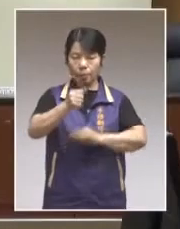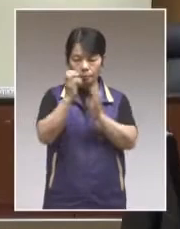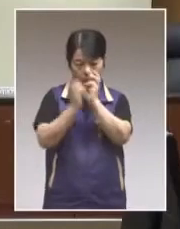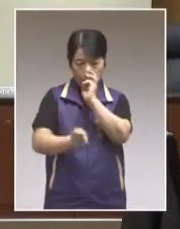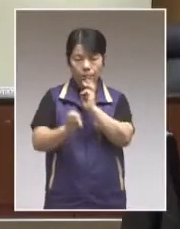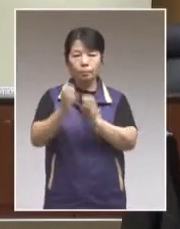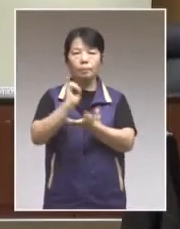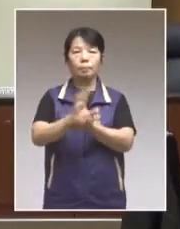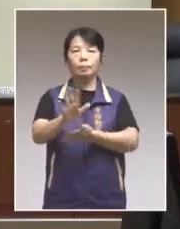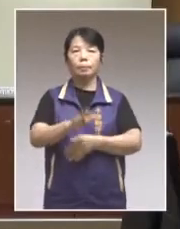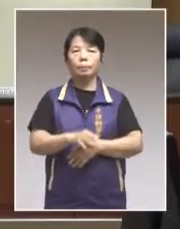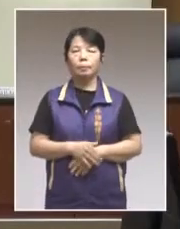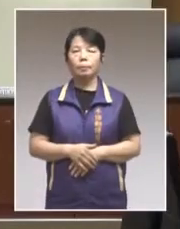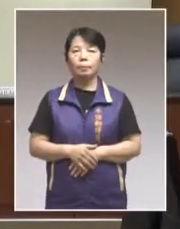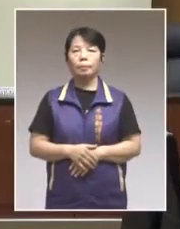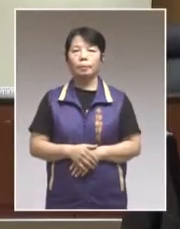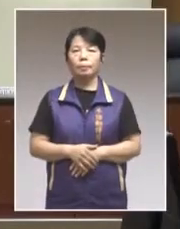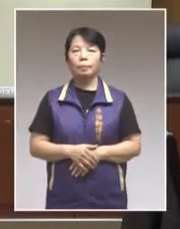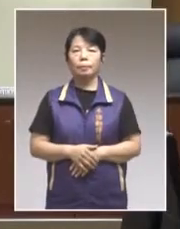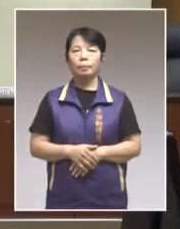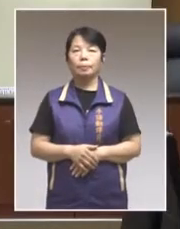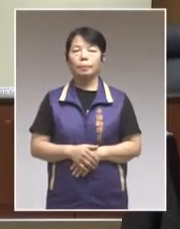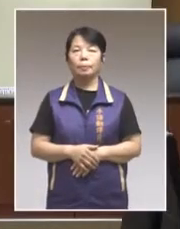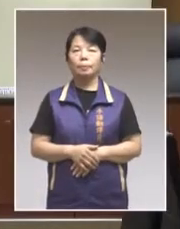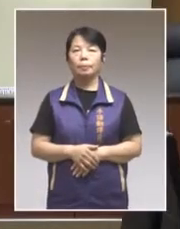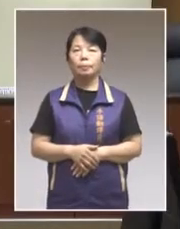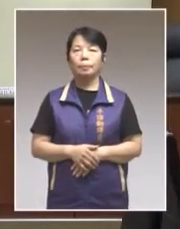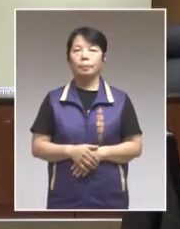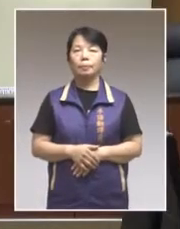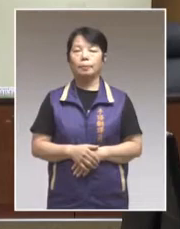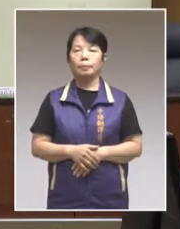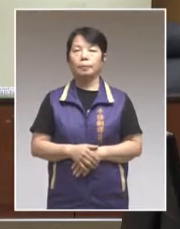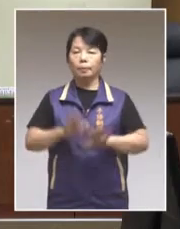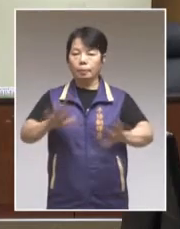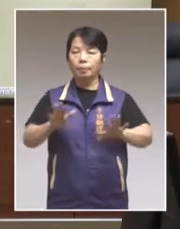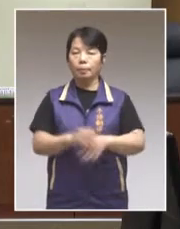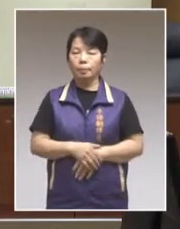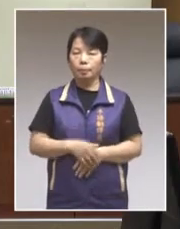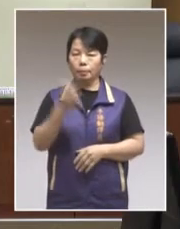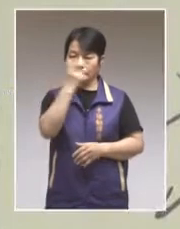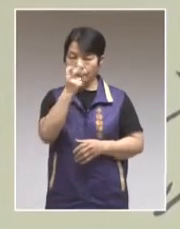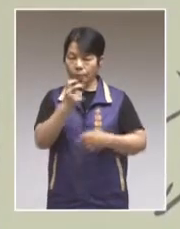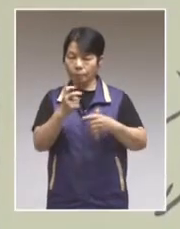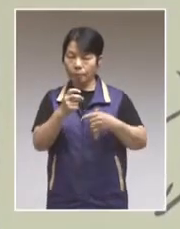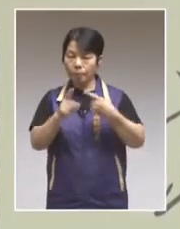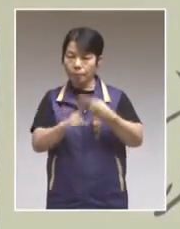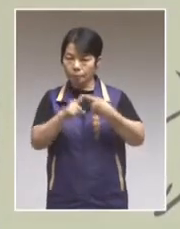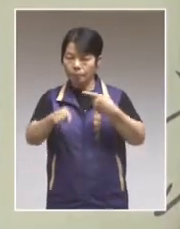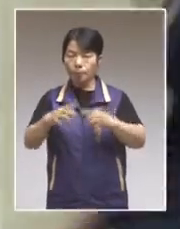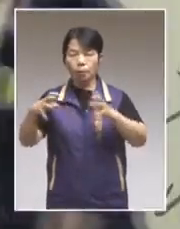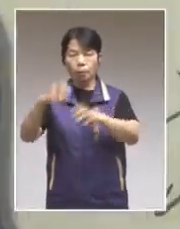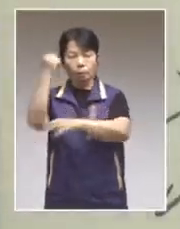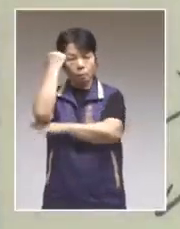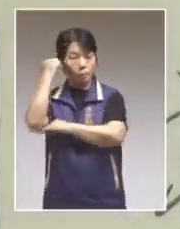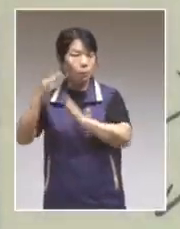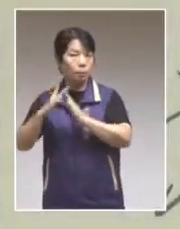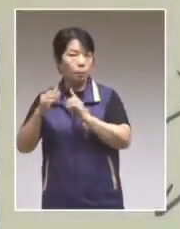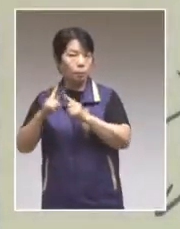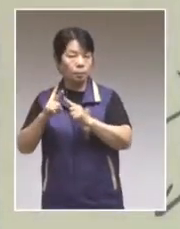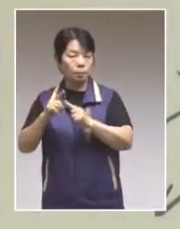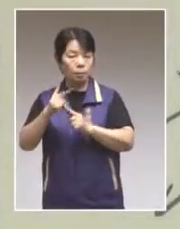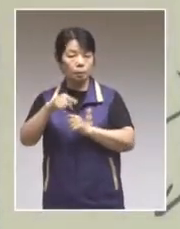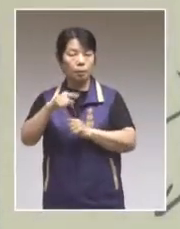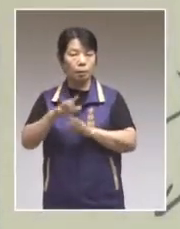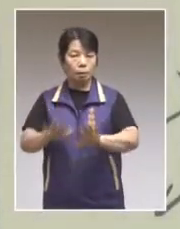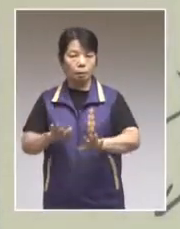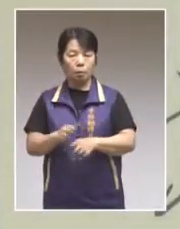告。 是的，那。因为在整个确诊以及同住家人是一个居隔的状况